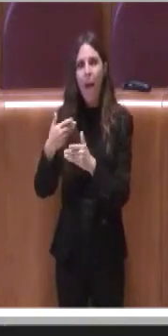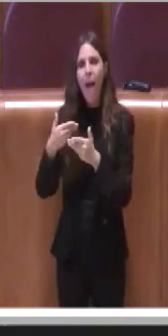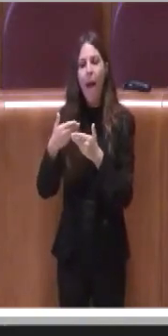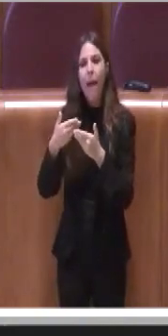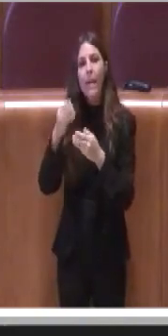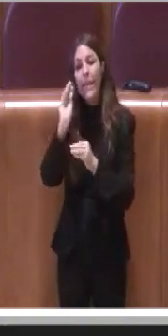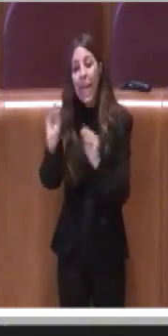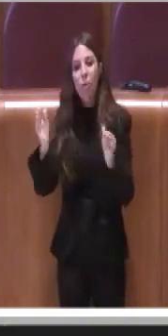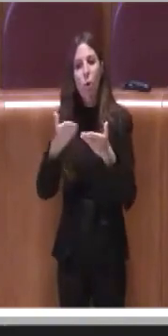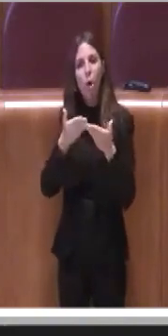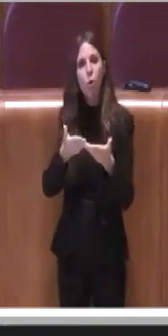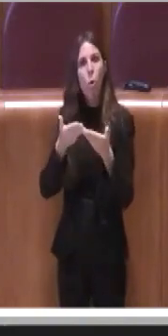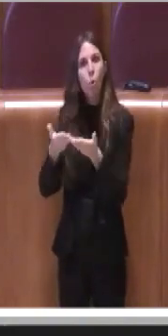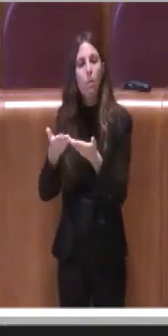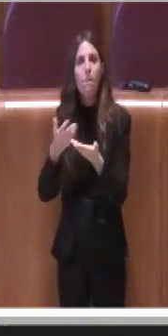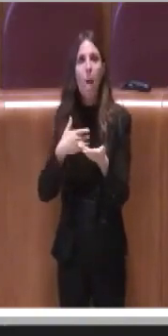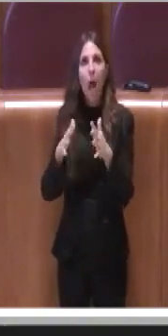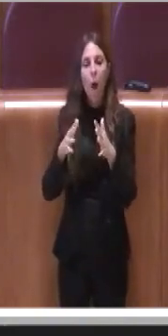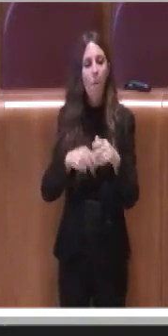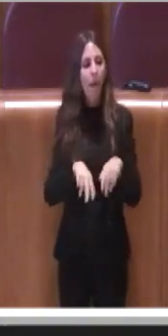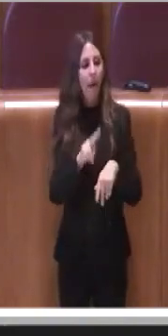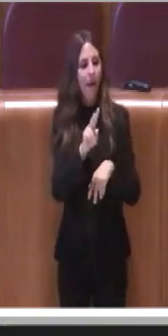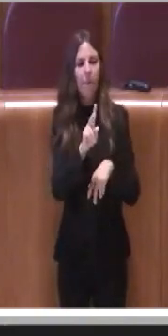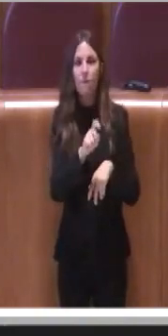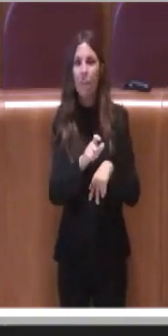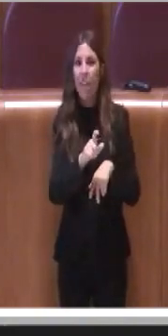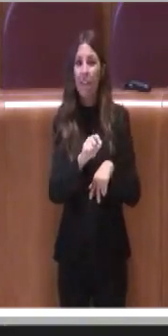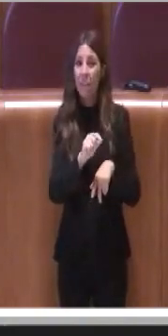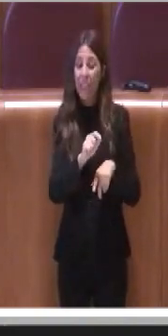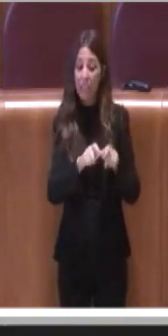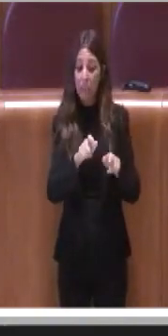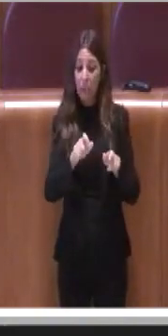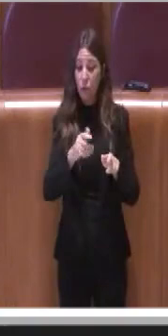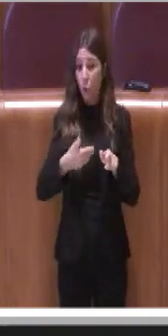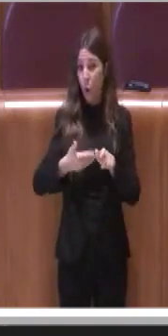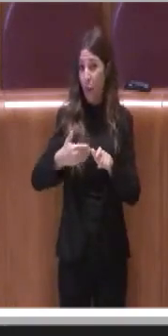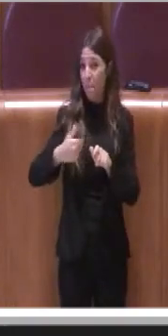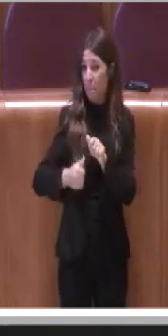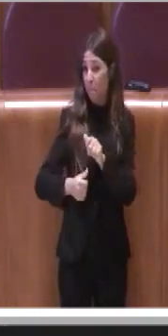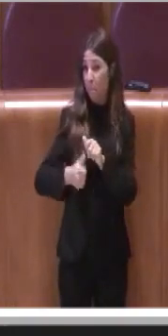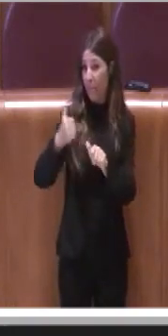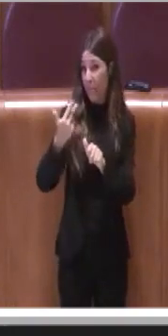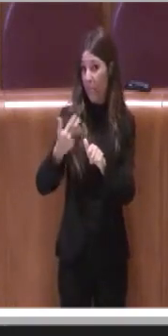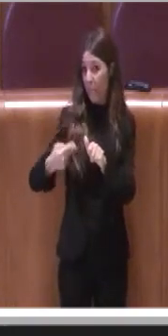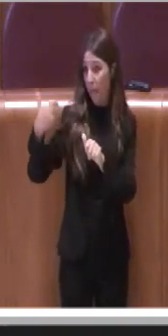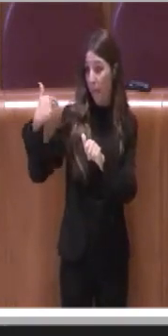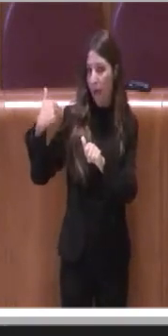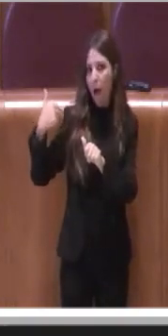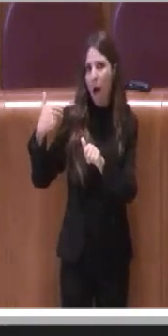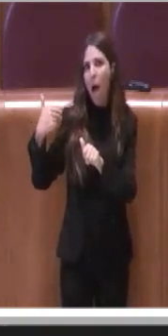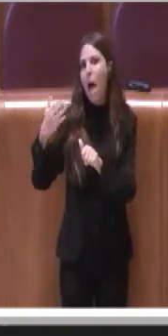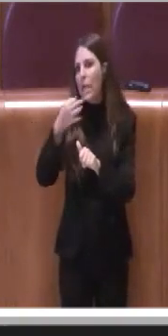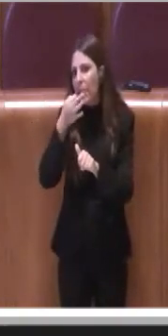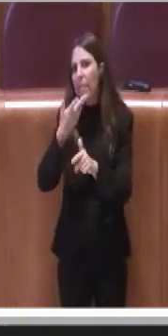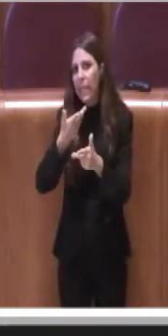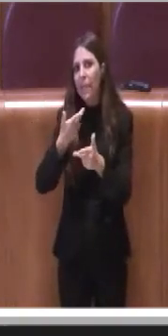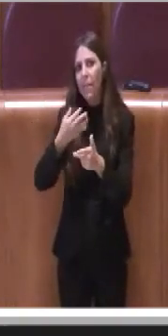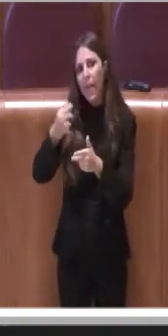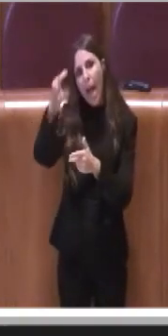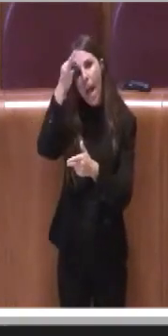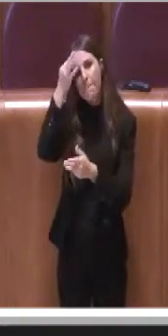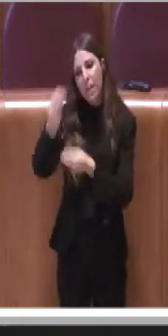realtà passavamo da 23 casi qualche anno prima, quindi c'è stato uno sviluppo importante e c'è